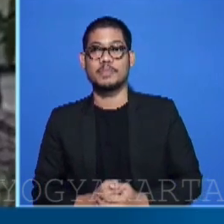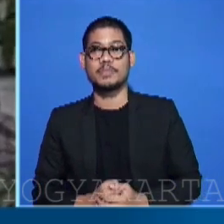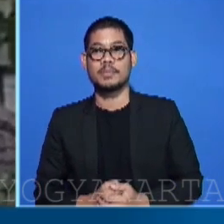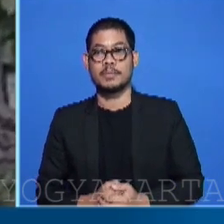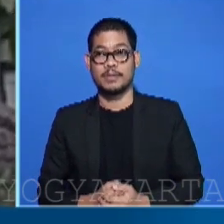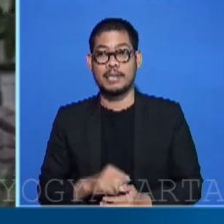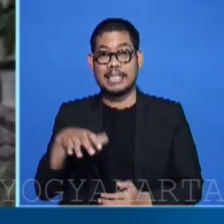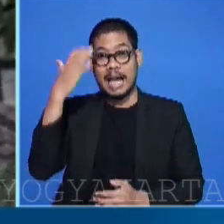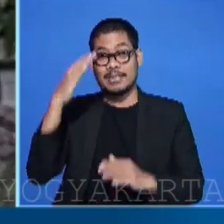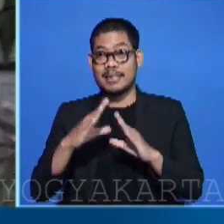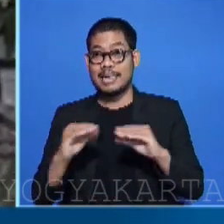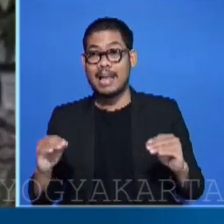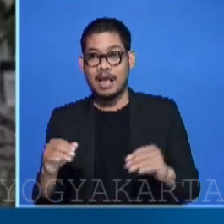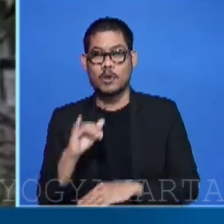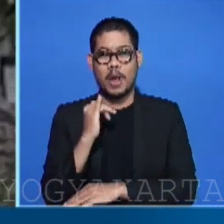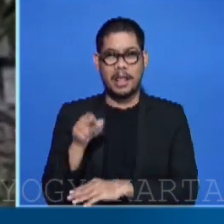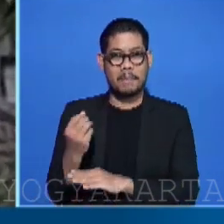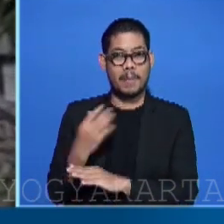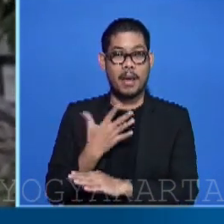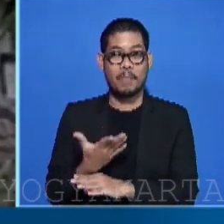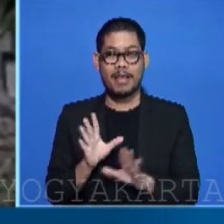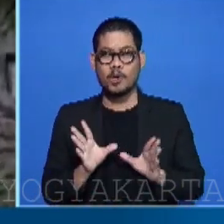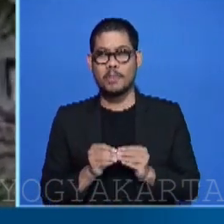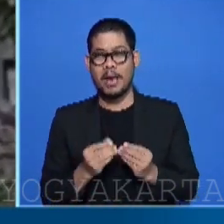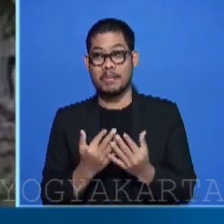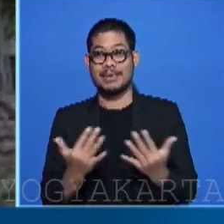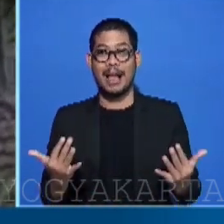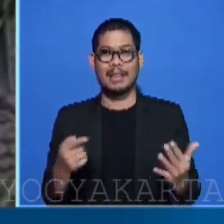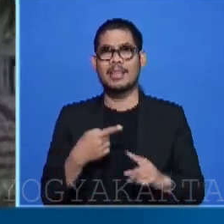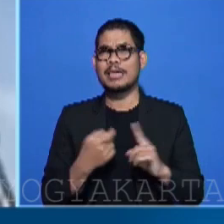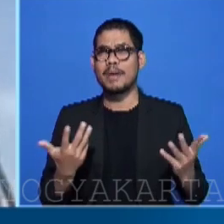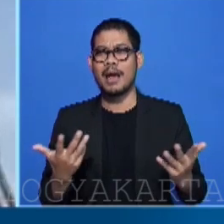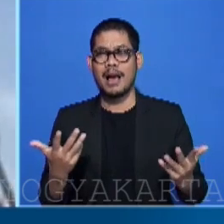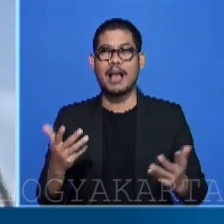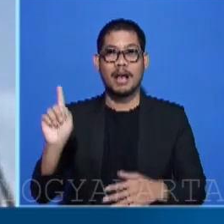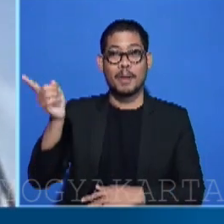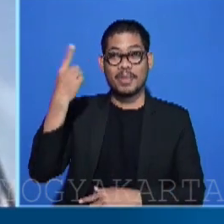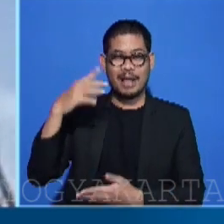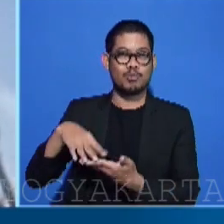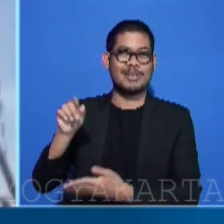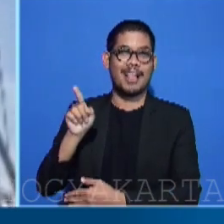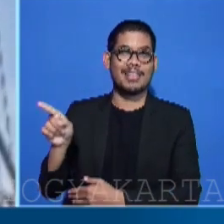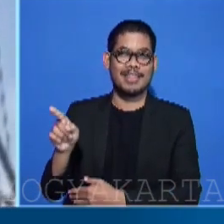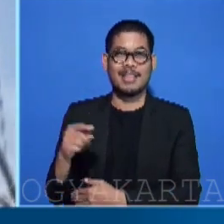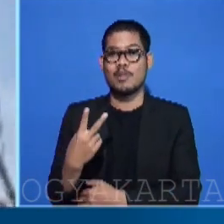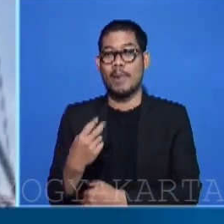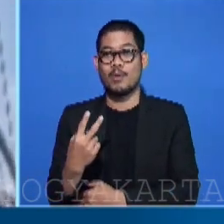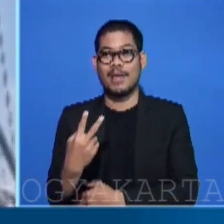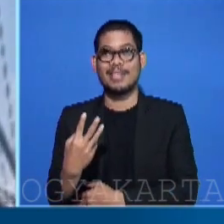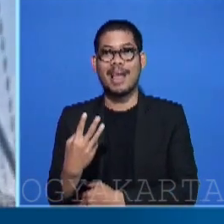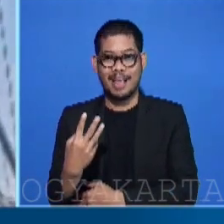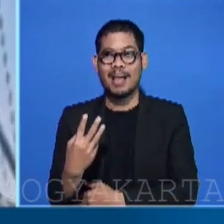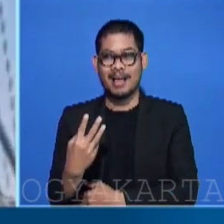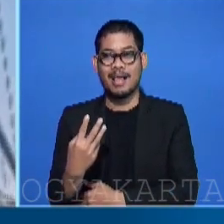Disnakertrans DIY menyebut penentuan kuota transmigran berasal dari pemerintah pusat tahun 2023 ini DIY hanya